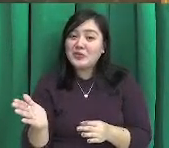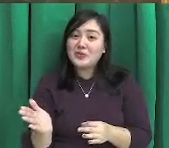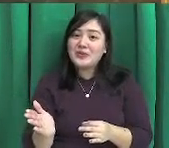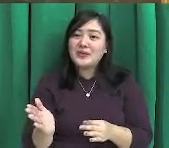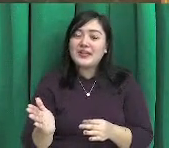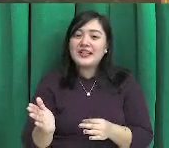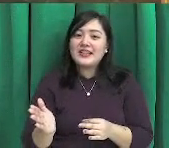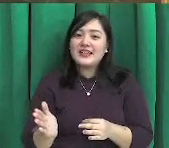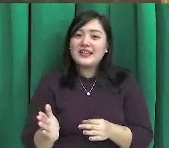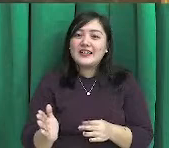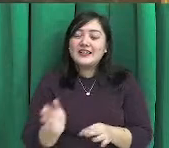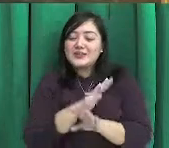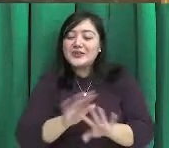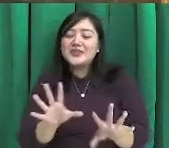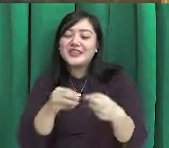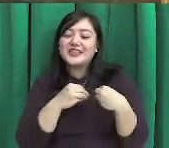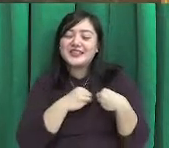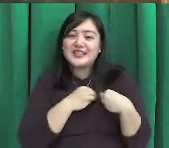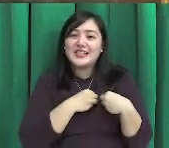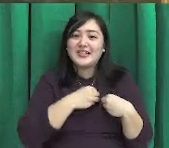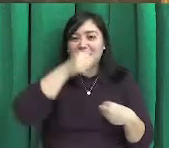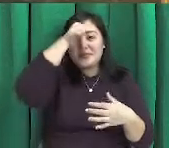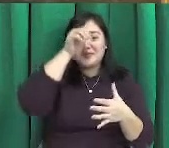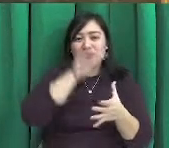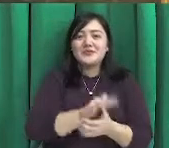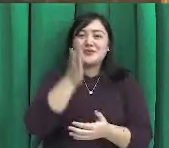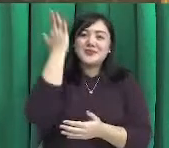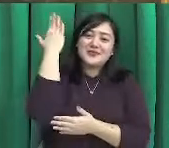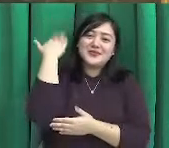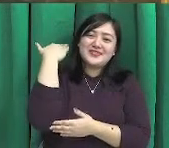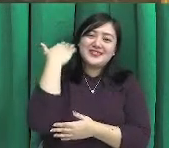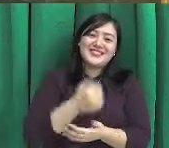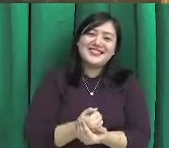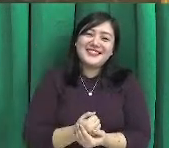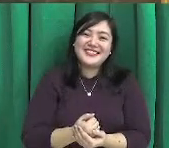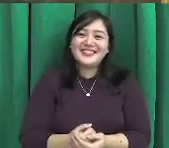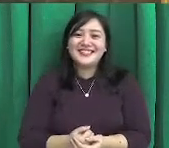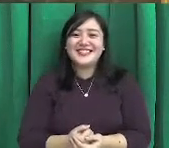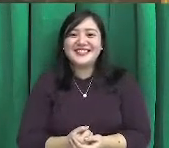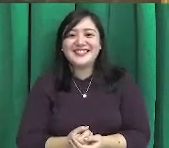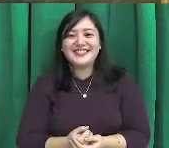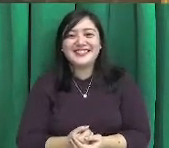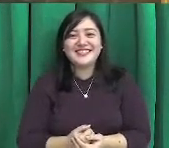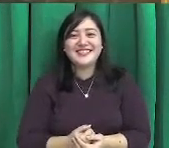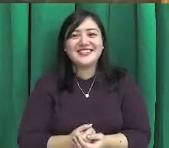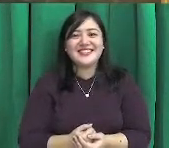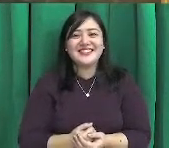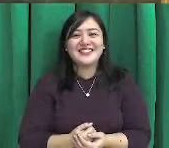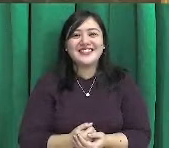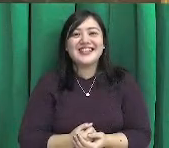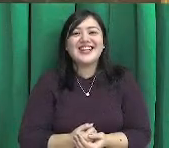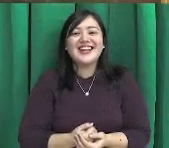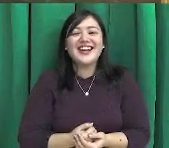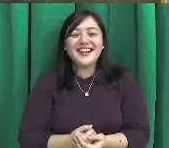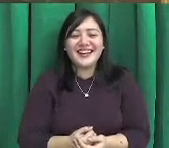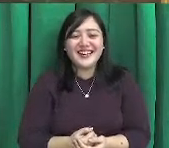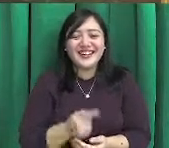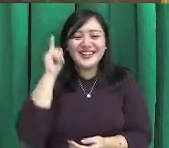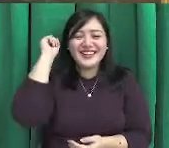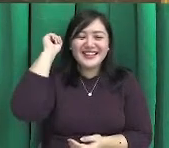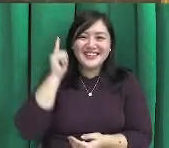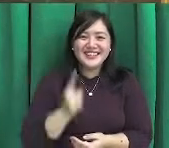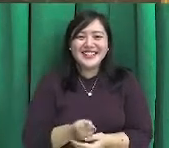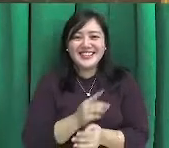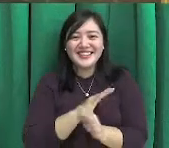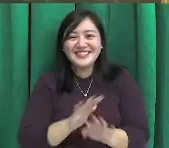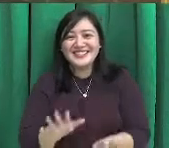at saka matabang ay pinagsasama ng Diyos. Ang pangit at saka maganda, pinagsasama ng Diyos. Yan ang resulta. Alright. No, well, narinig mo na ako